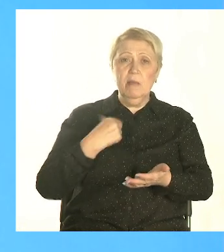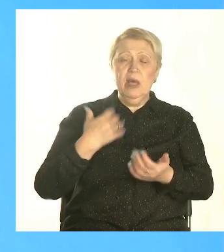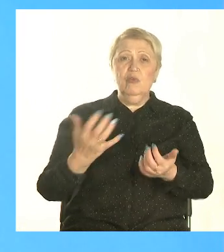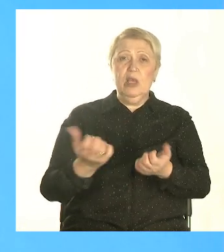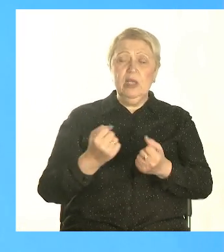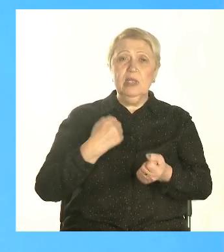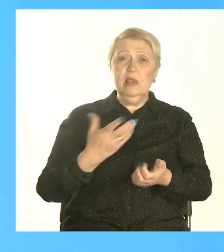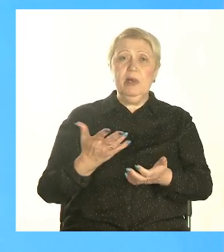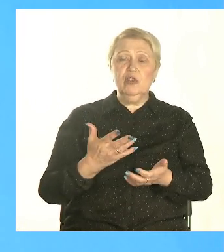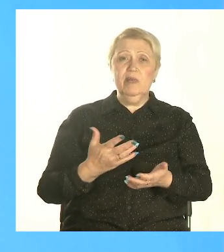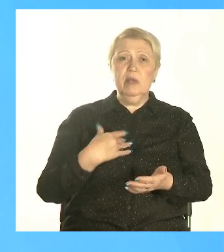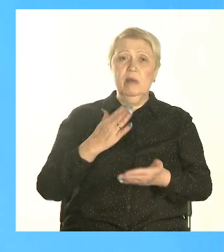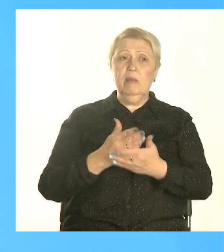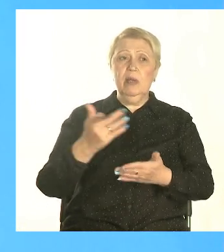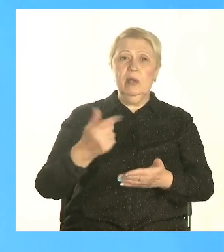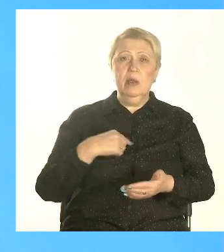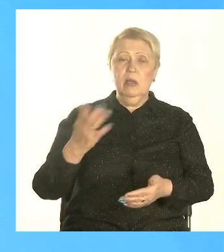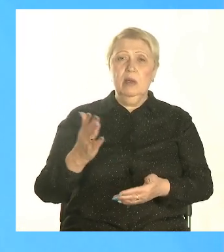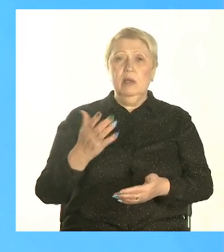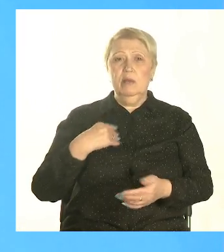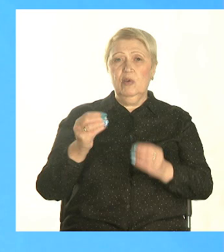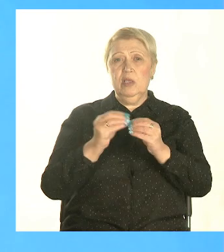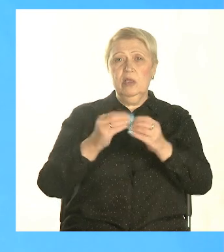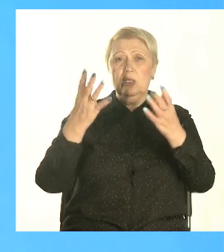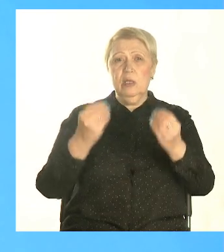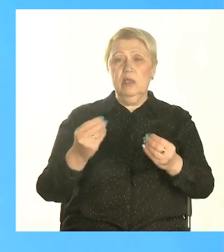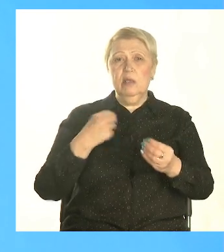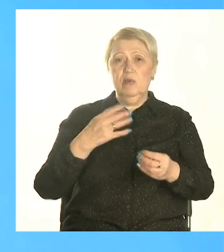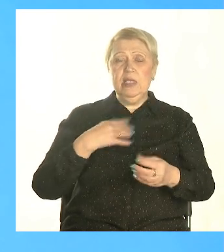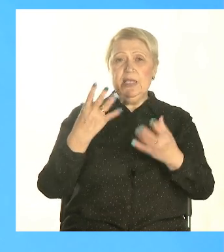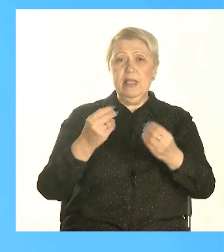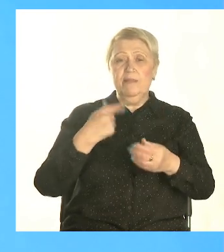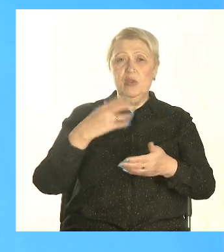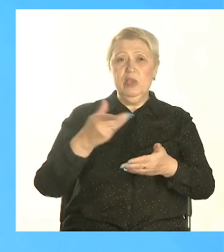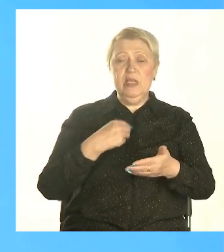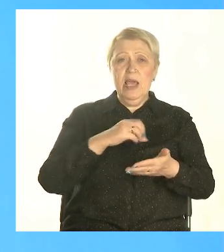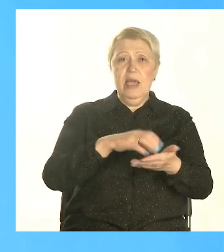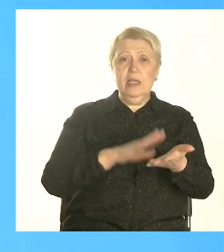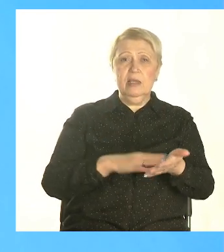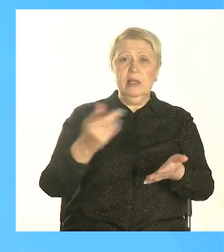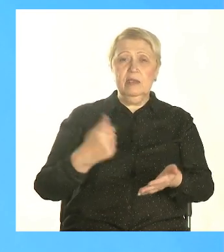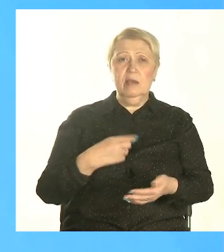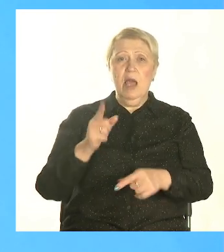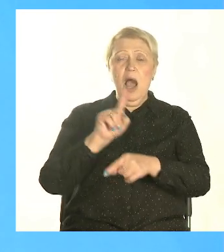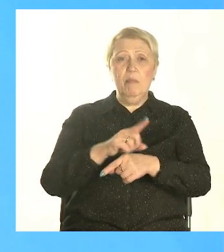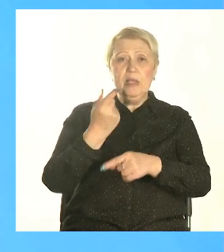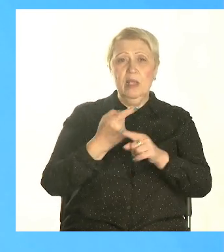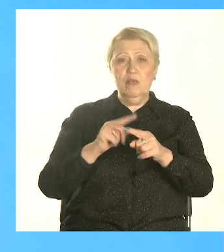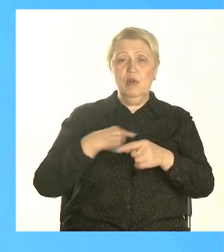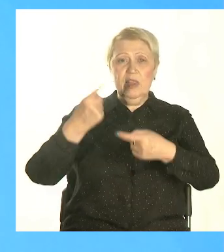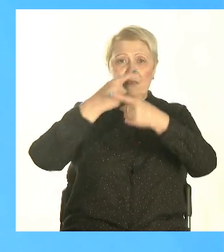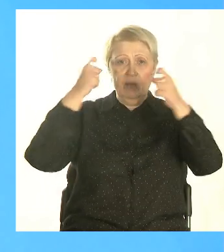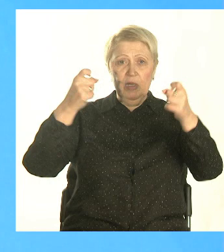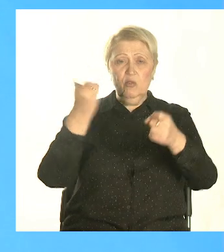есть система ГИС, и миграционная служба там, в течение, по-моему, 10 дней со дня регистрации гражданина в жилом помещении обязана размещать эту информацию в системе